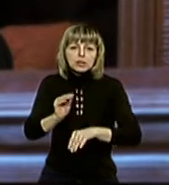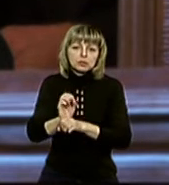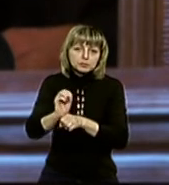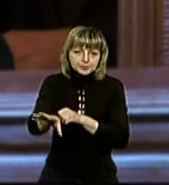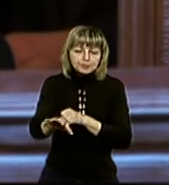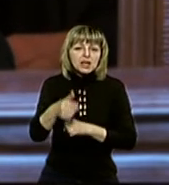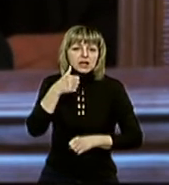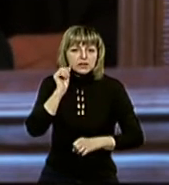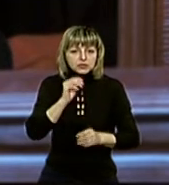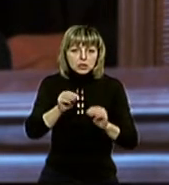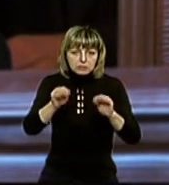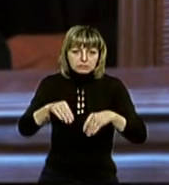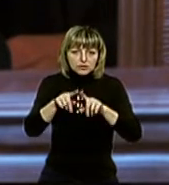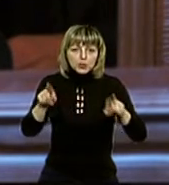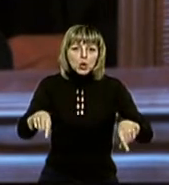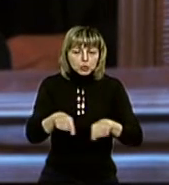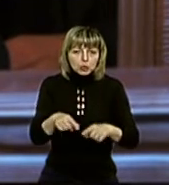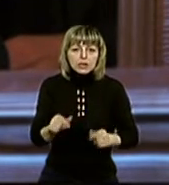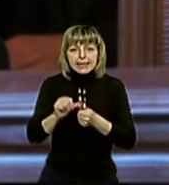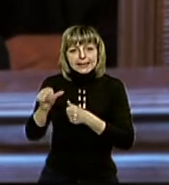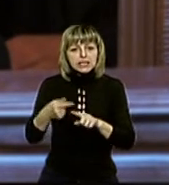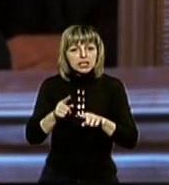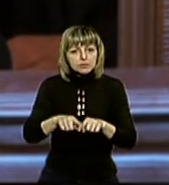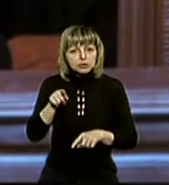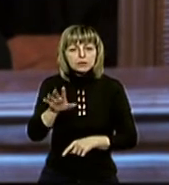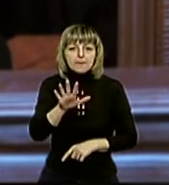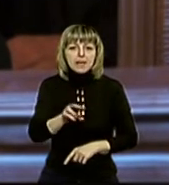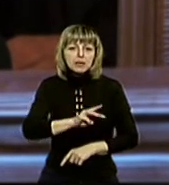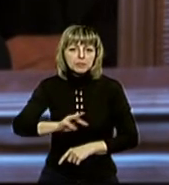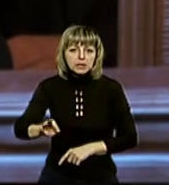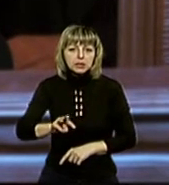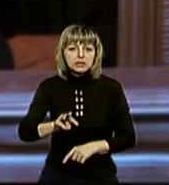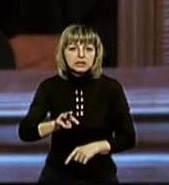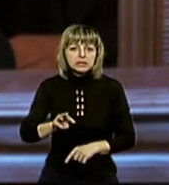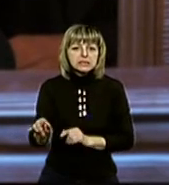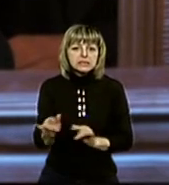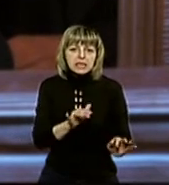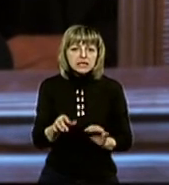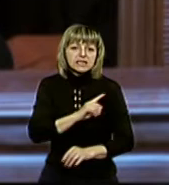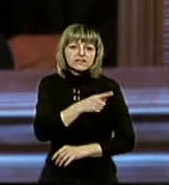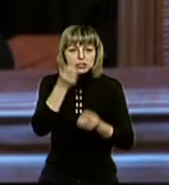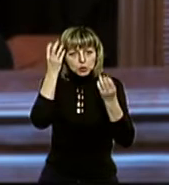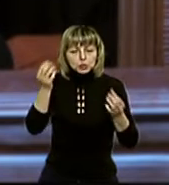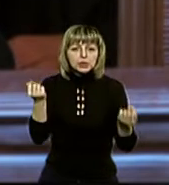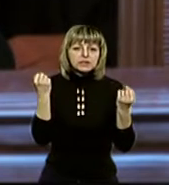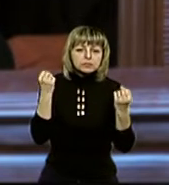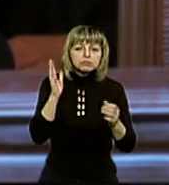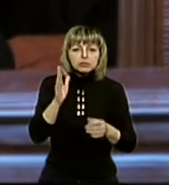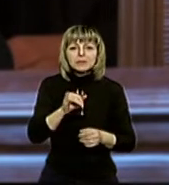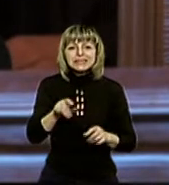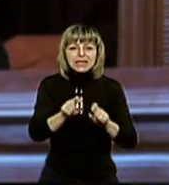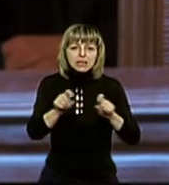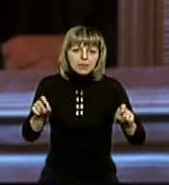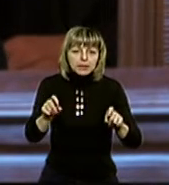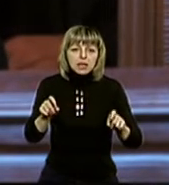вчора зазначили протокольно. Крім того, там іще 5 мільйонів – це з закладів фізичної культури. Знову ж таки, будемо з